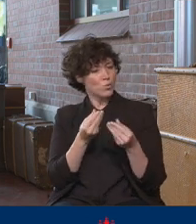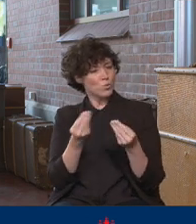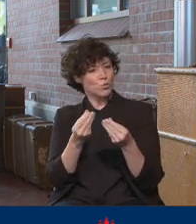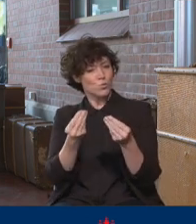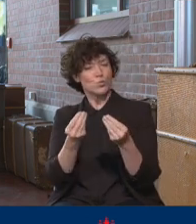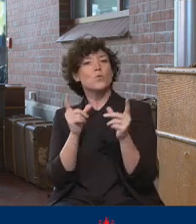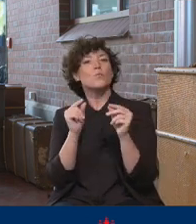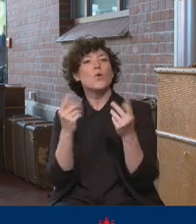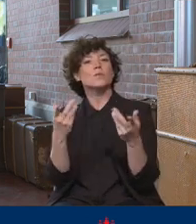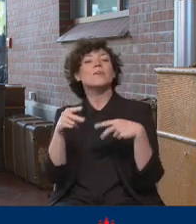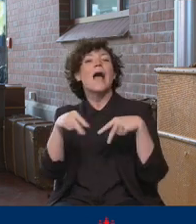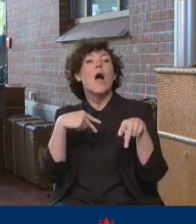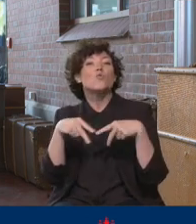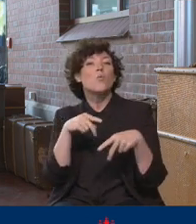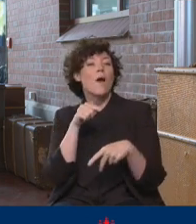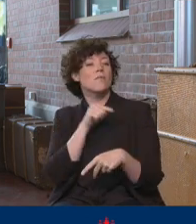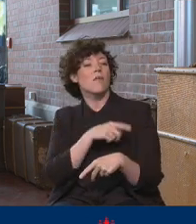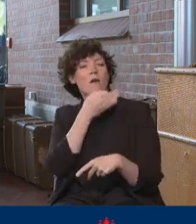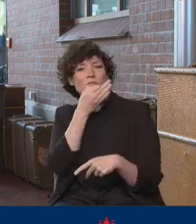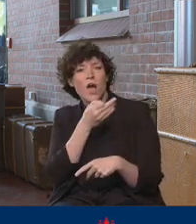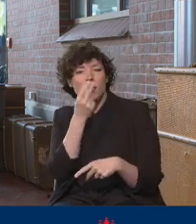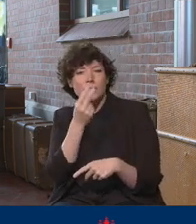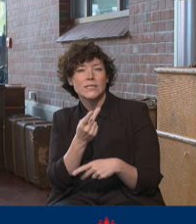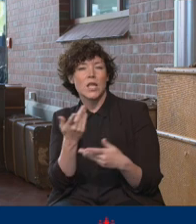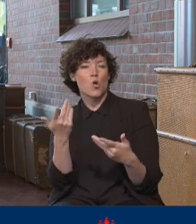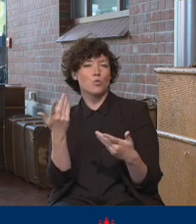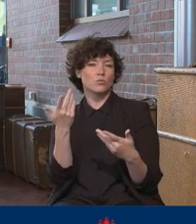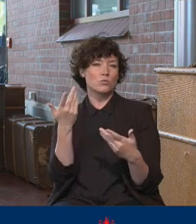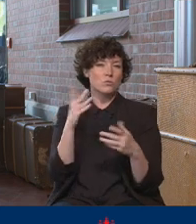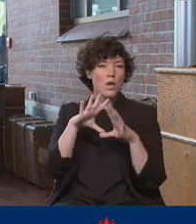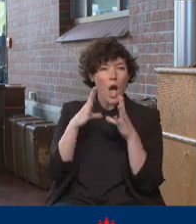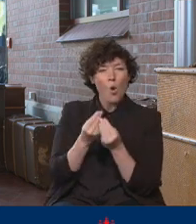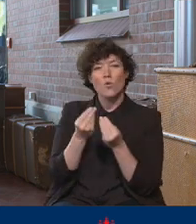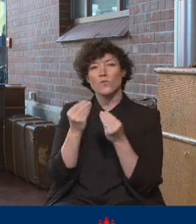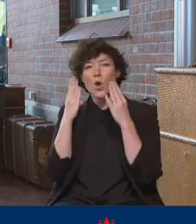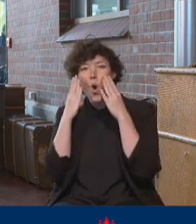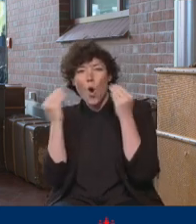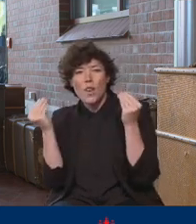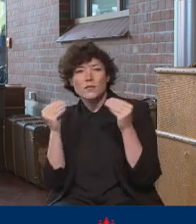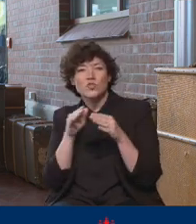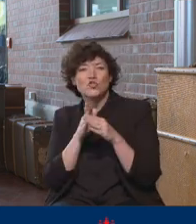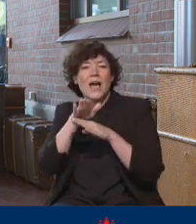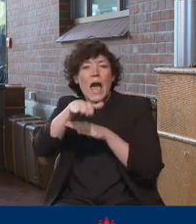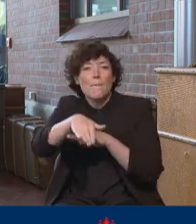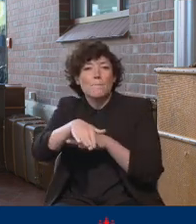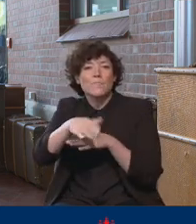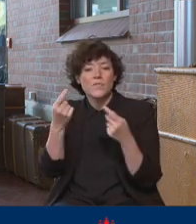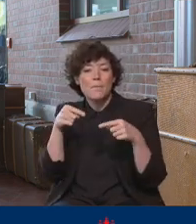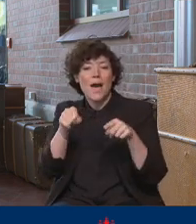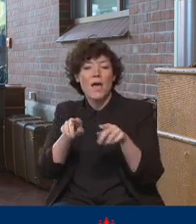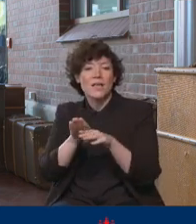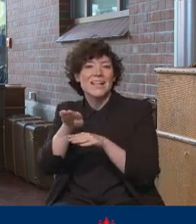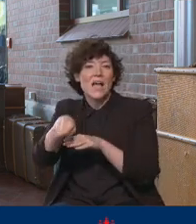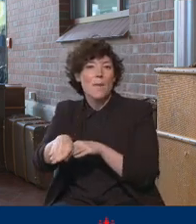autobahn ohren und deren infragestellung und mit den holländischen ram mit parallel rampen eben schon mal hier räume zu schaffen